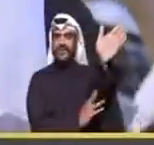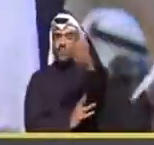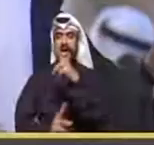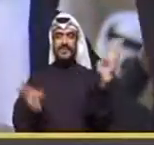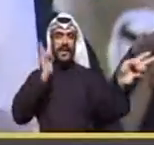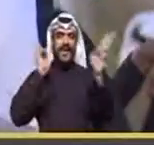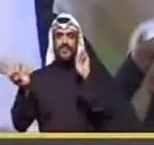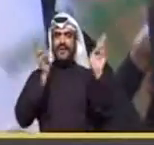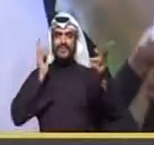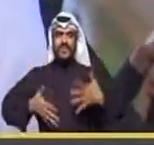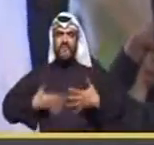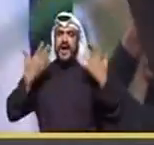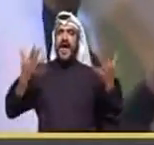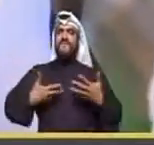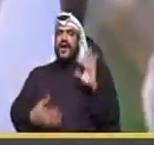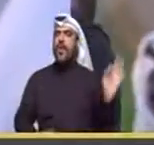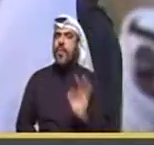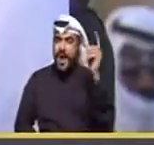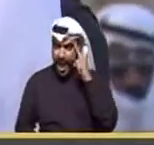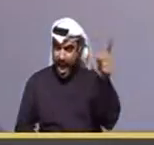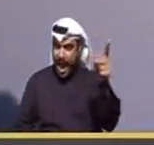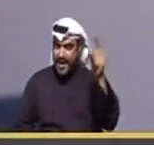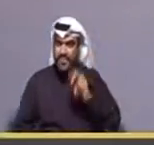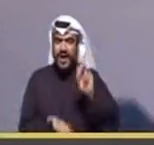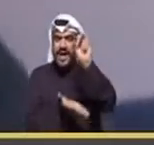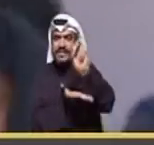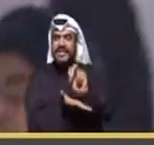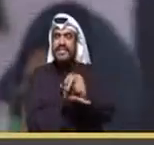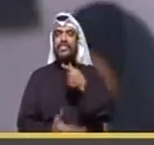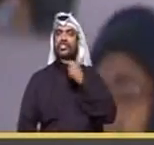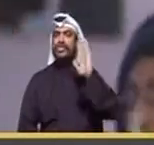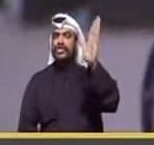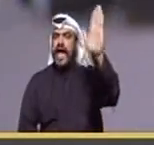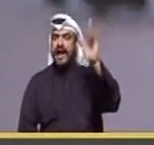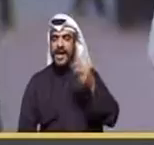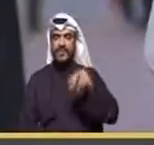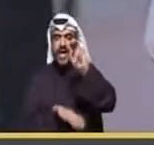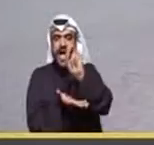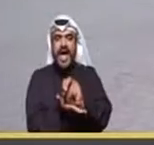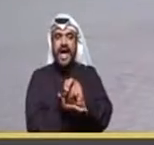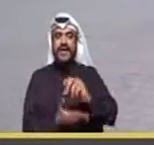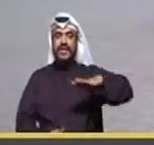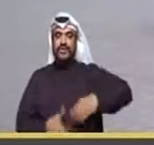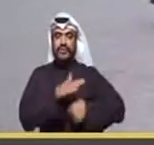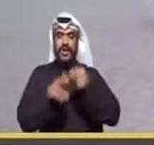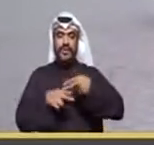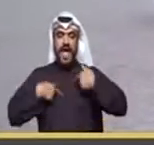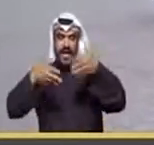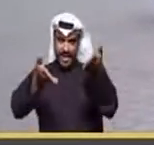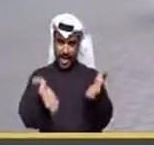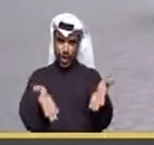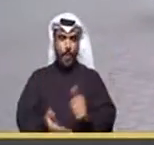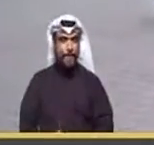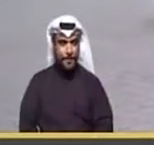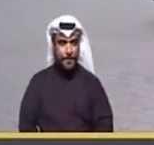والفرحة على جميع رواد هذه البقعة التي تجمع الحاضر بروح الماضي وأصالته. احنا اليوم طبعا دخلنا